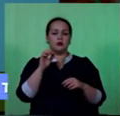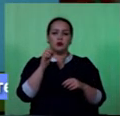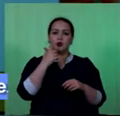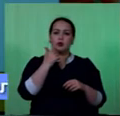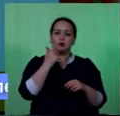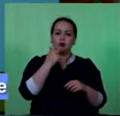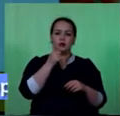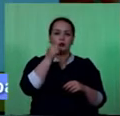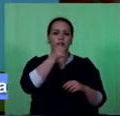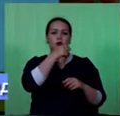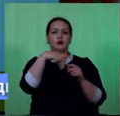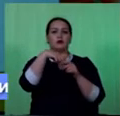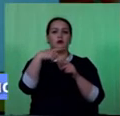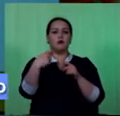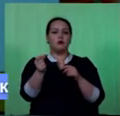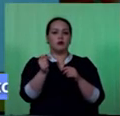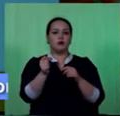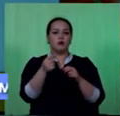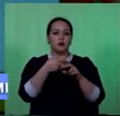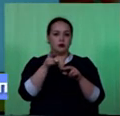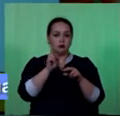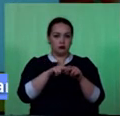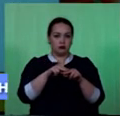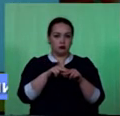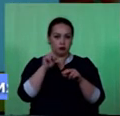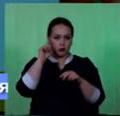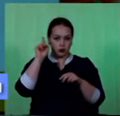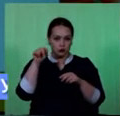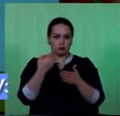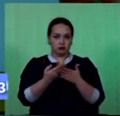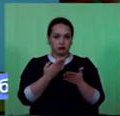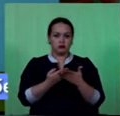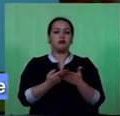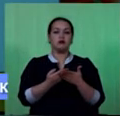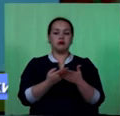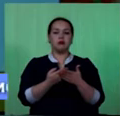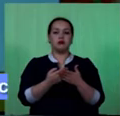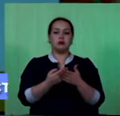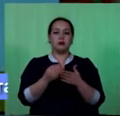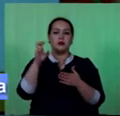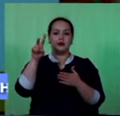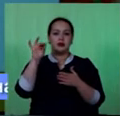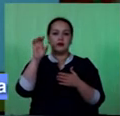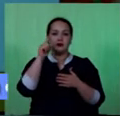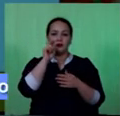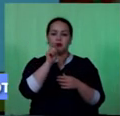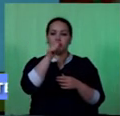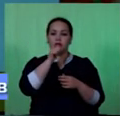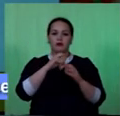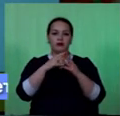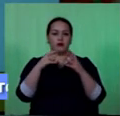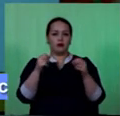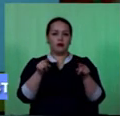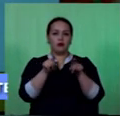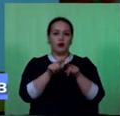пугливо догадались это молодцы ребята слива фрукт похож